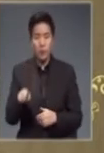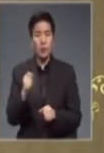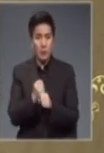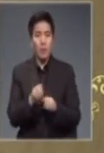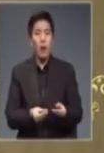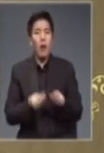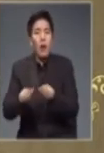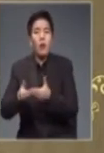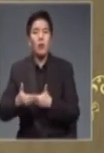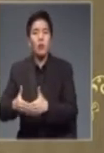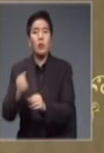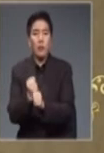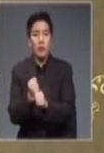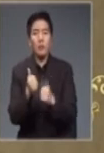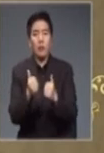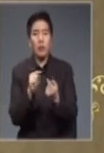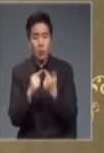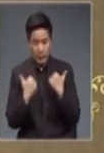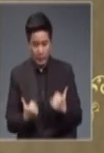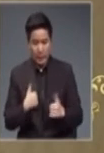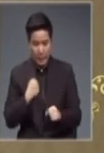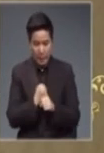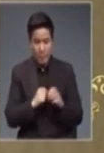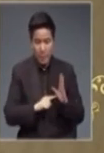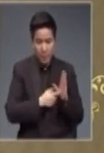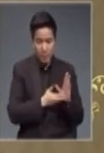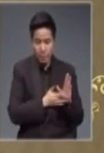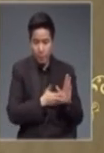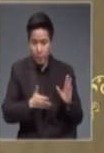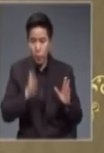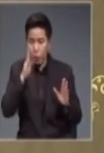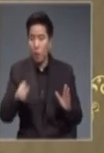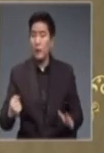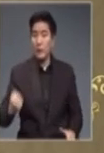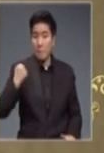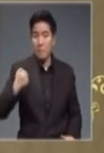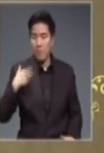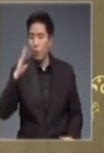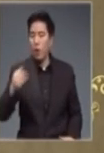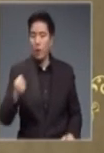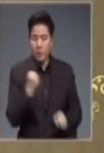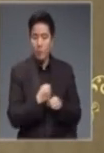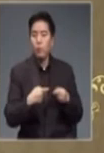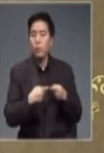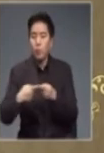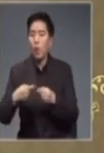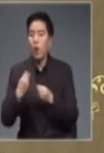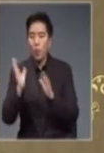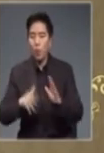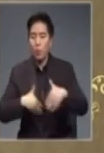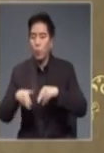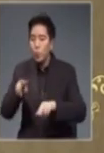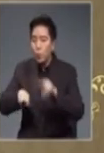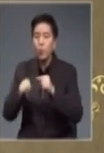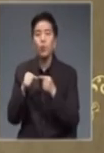เกี่ยวข้องถ้าทุกคนทำหน้าที่ของตนของตนแล้วมันขัดขวางกันไปทั้งหมดมันก็ไปไม่ได้ทั้งหมดนะครับหาสิ่งที่ถูกต้องแล้วทำไปด้วยกันไม่ดีกว่